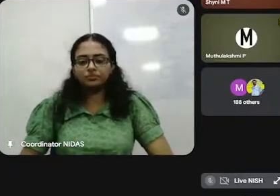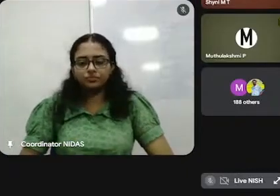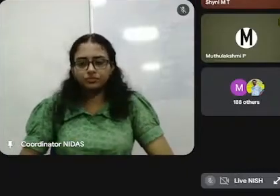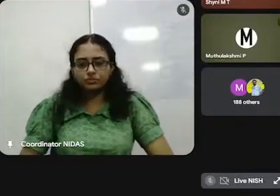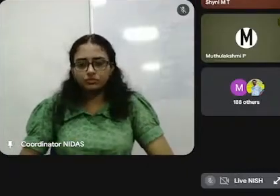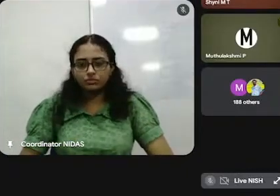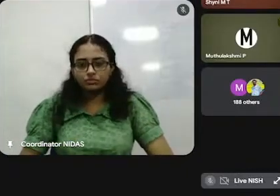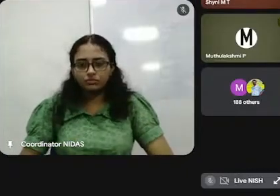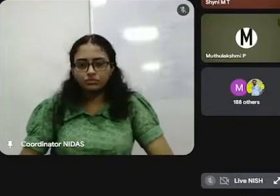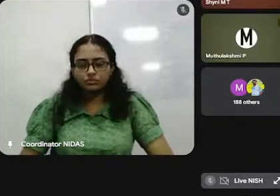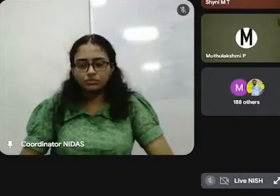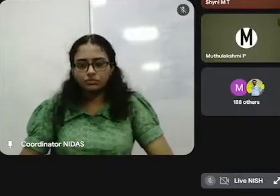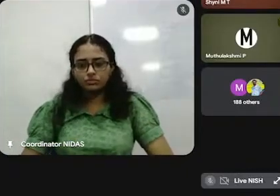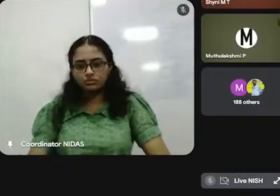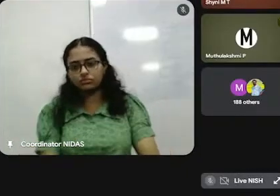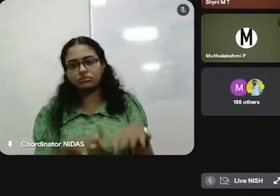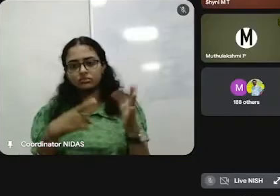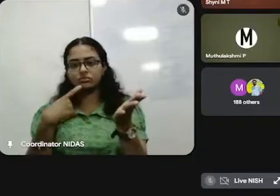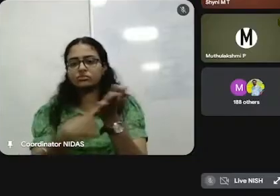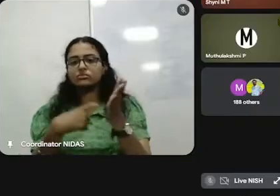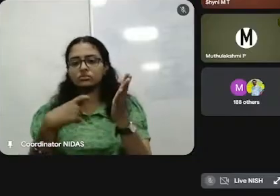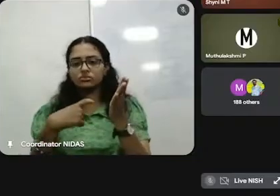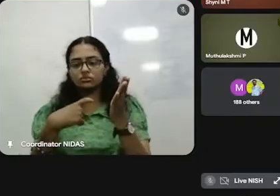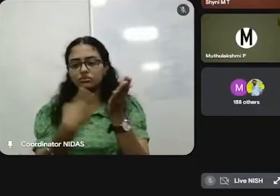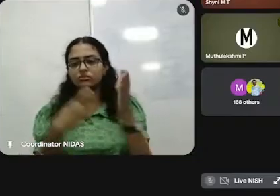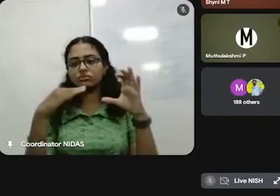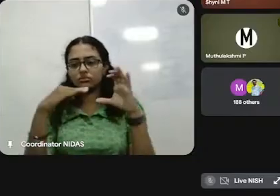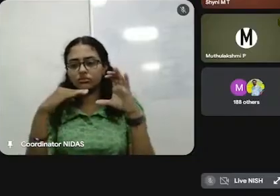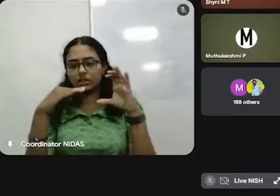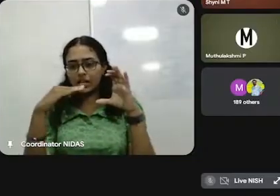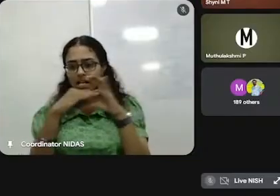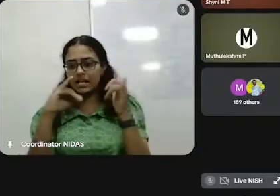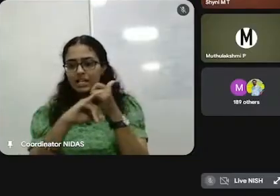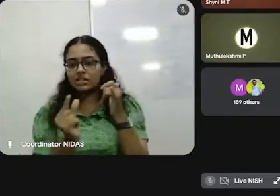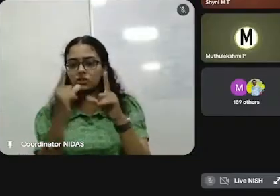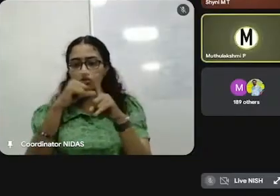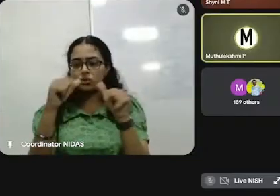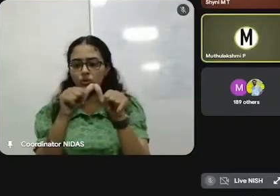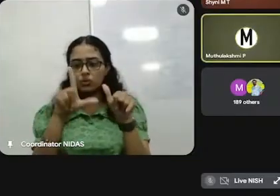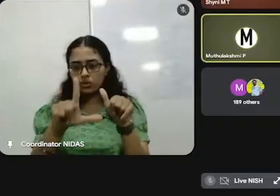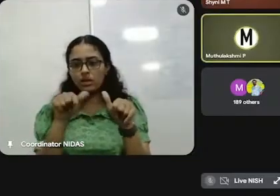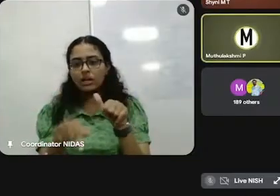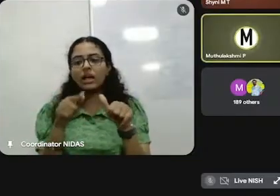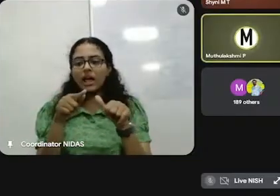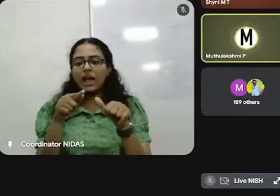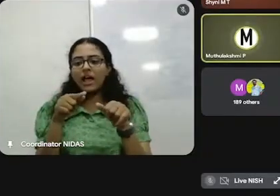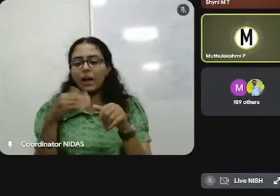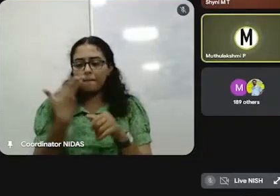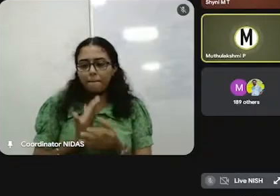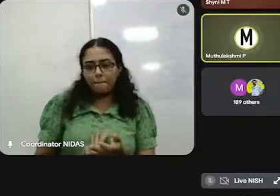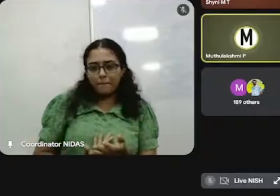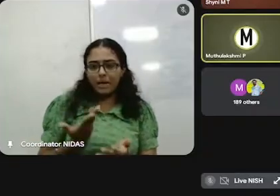ഈ റെസിഡ്യുവൽ പാരാലിസിസ് ക്യൂറബിൾ ആണോ? അല്ല മാം, because as the